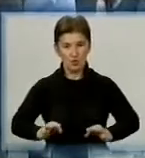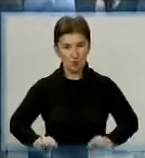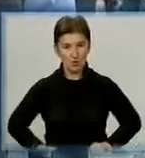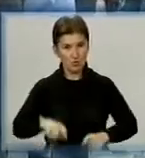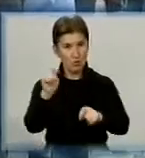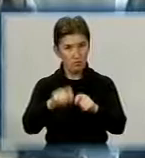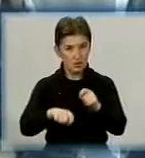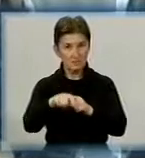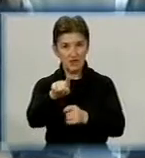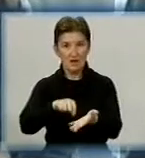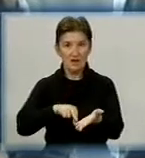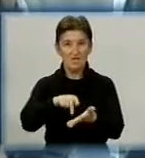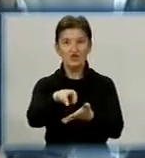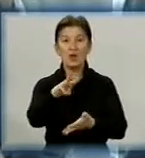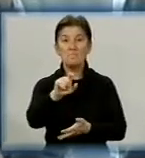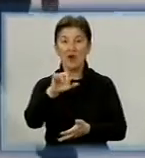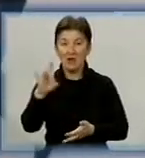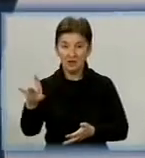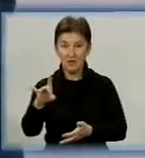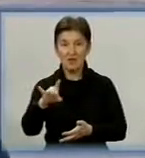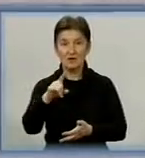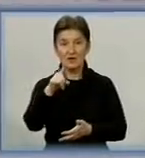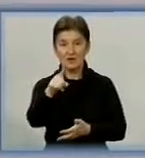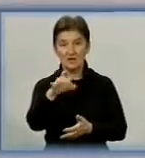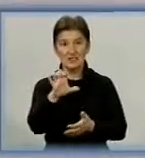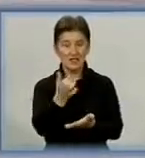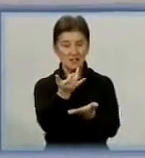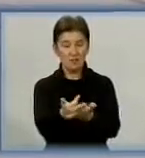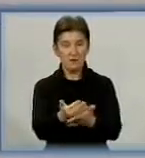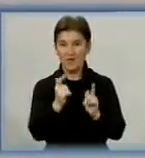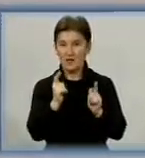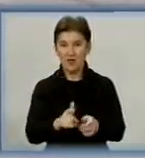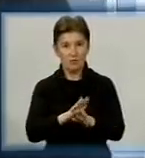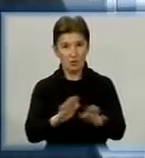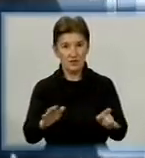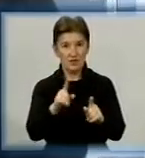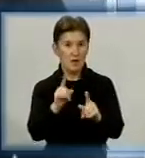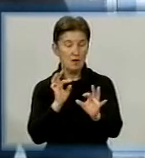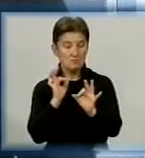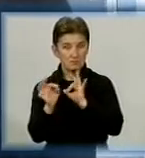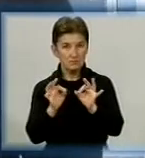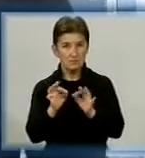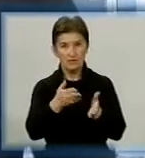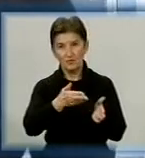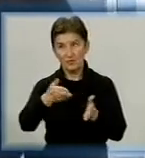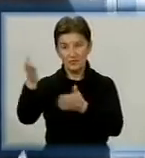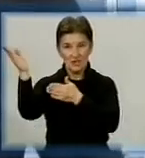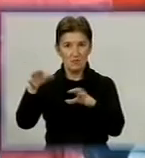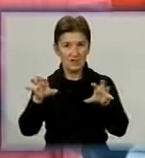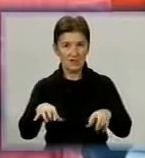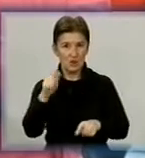До людей вийшов мер міста Степан Сапюк. Чиновник з вимогами підприємців не погодився та порадив пікетувати адміністрацію президента